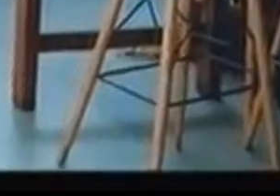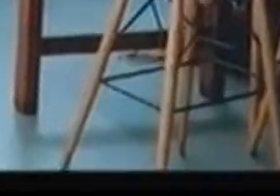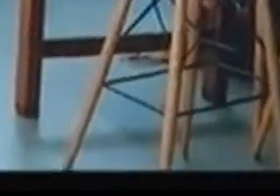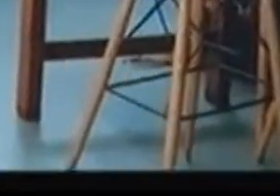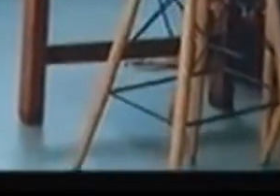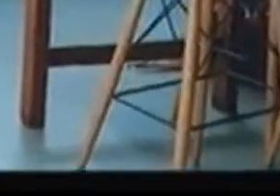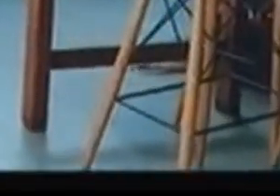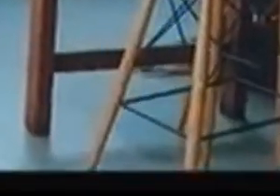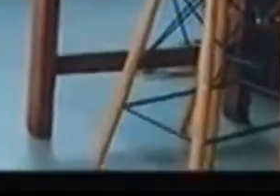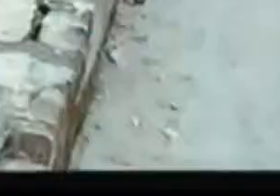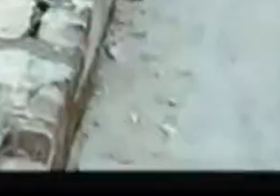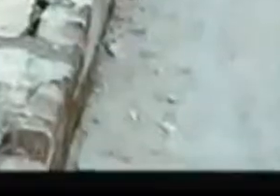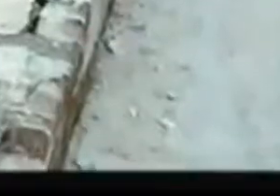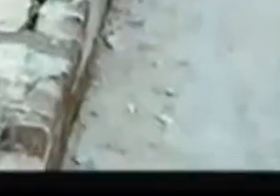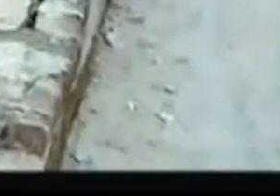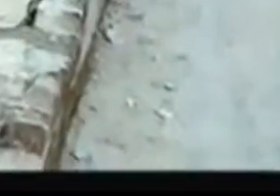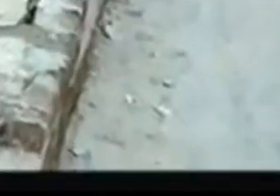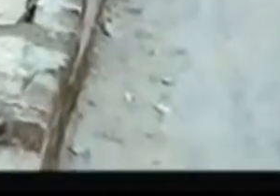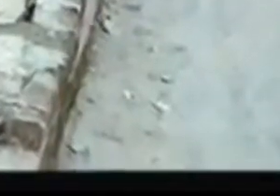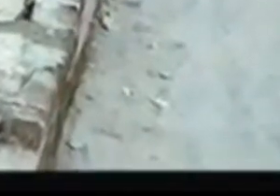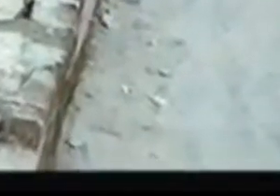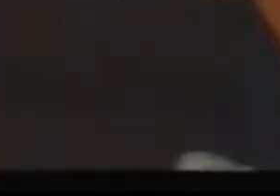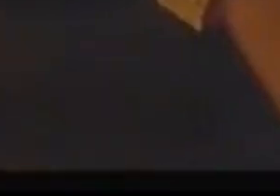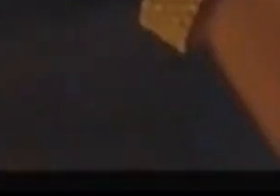Imetanda dunia,